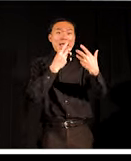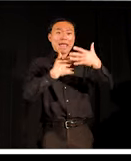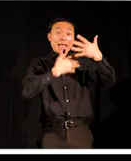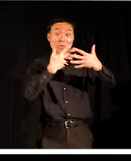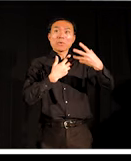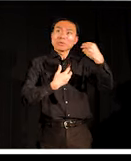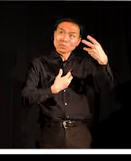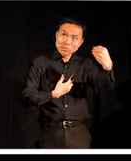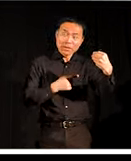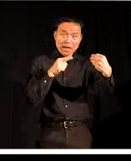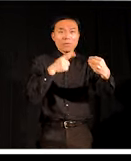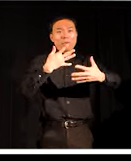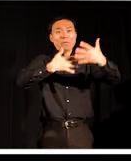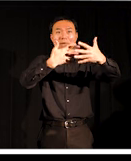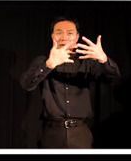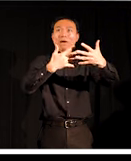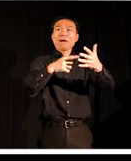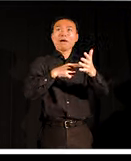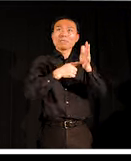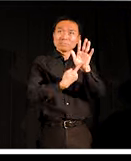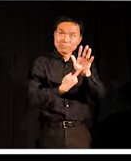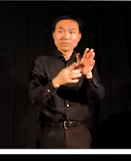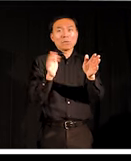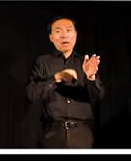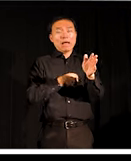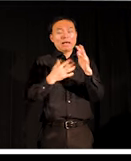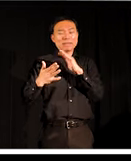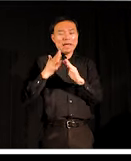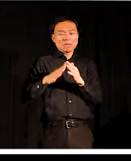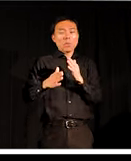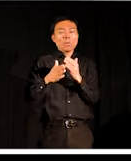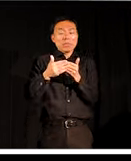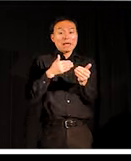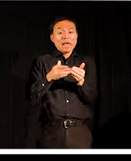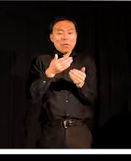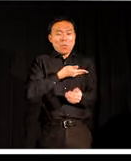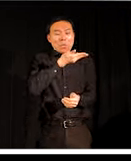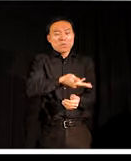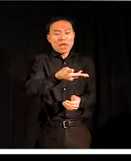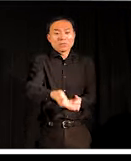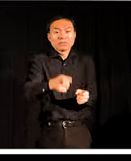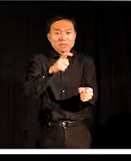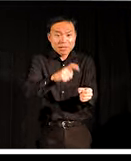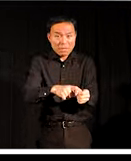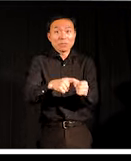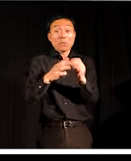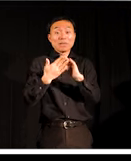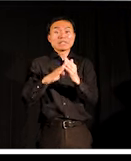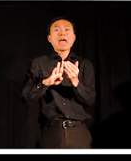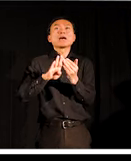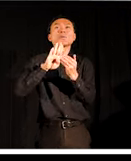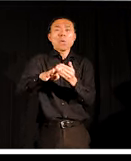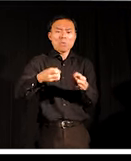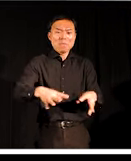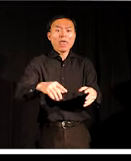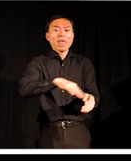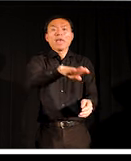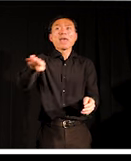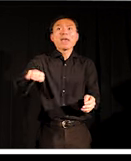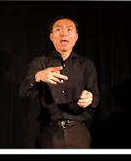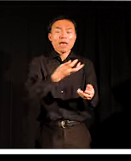上映するようにしたりえ戦争体験を伝える活動を受け継ぐ次世代の戦後世代の後継者を